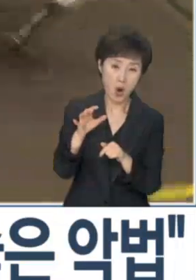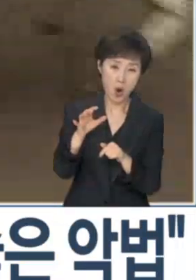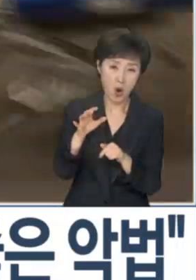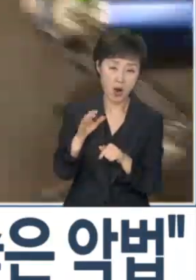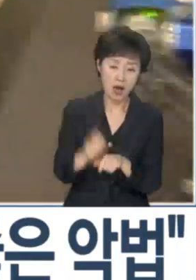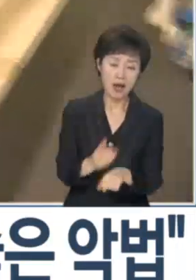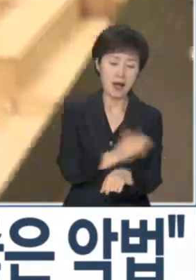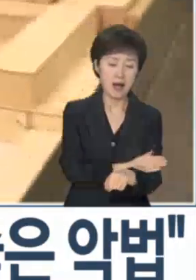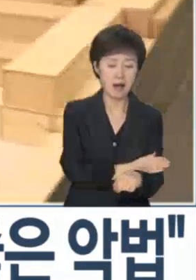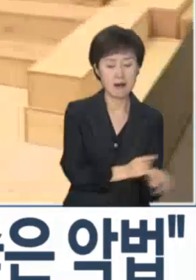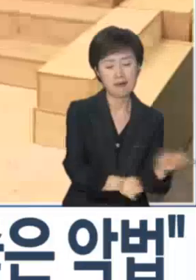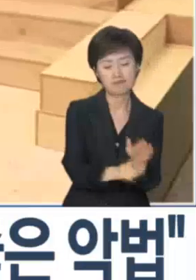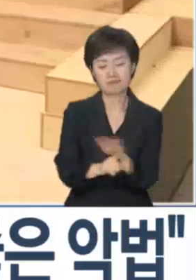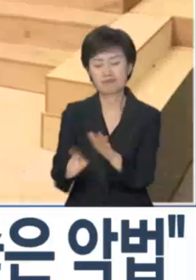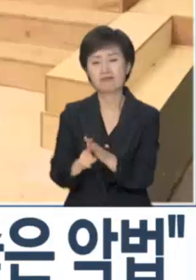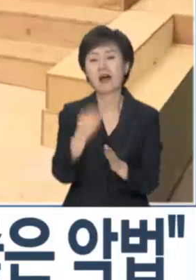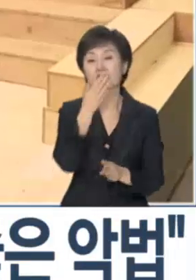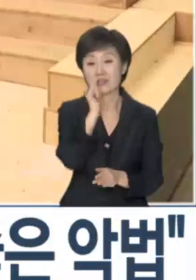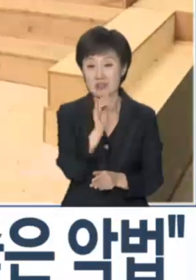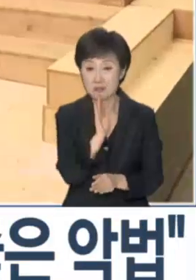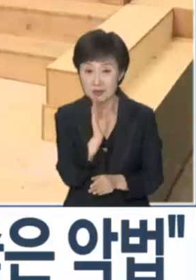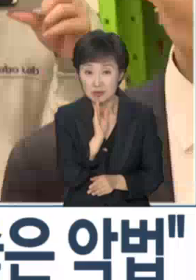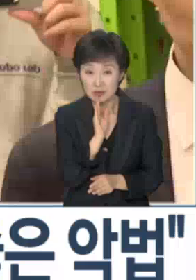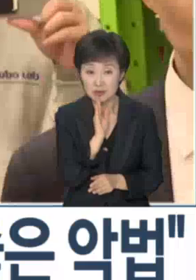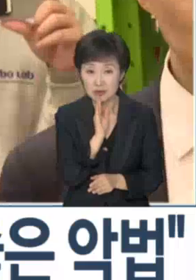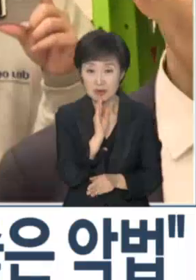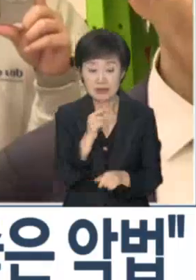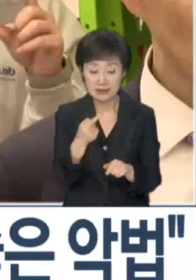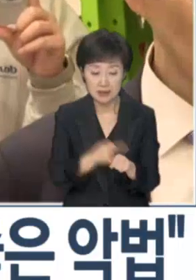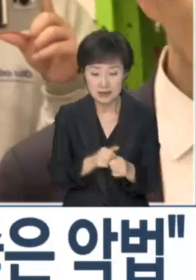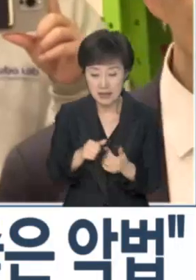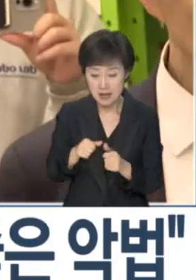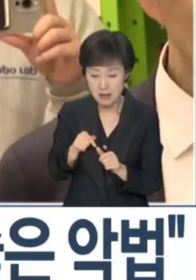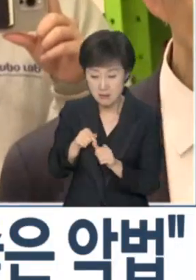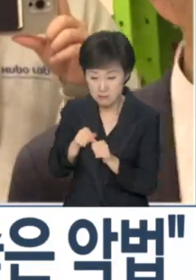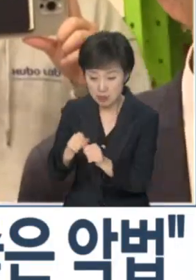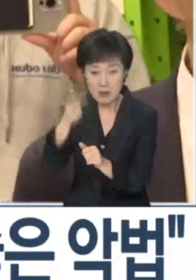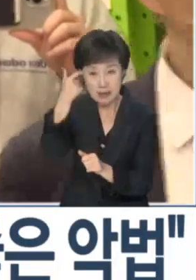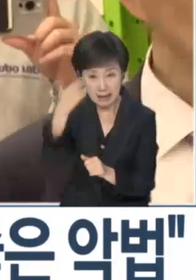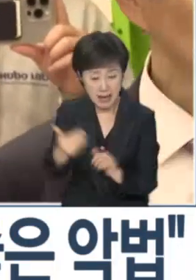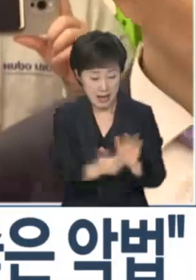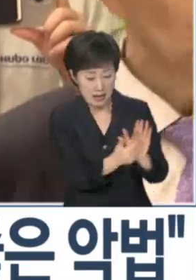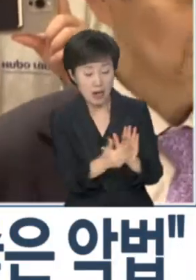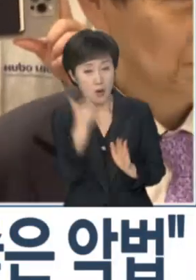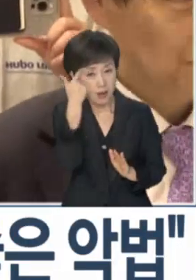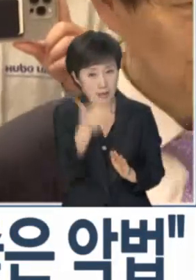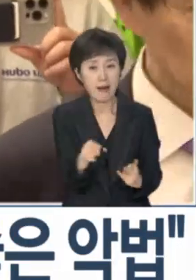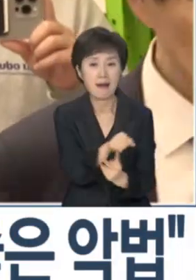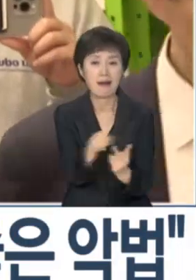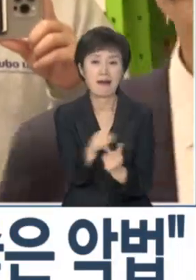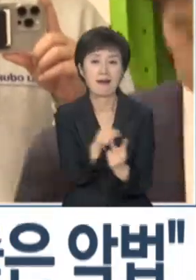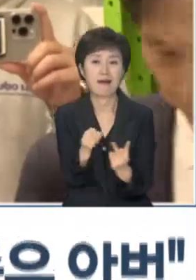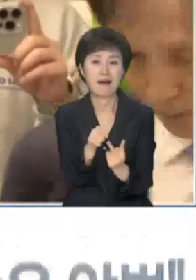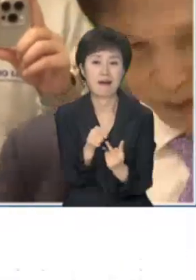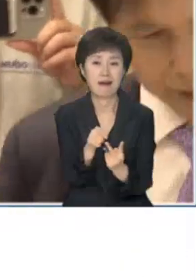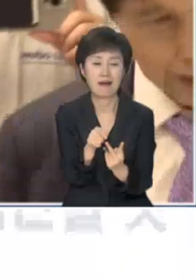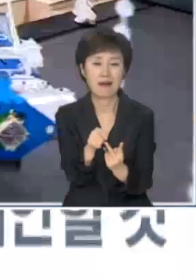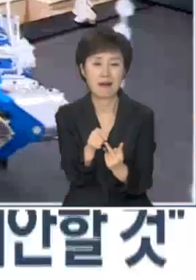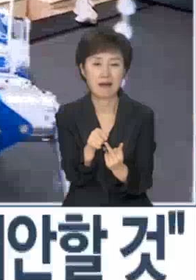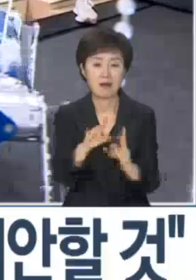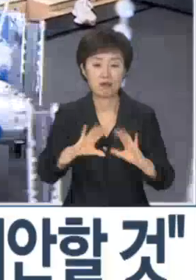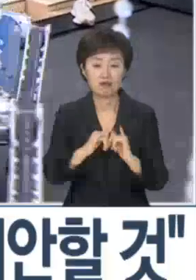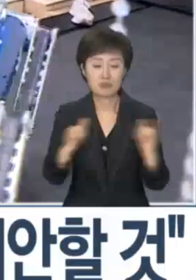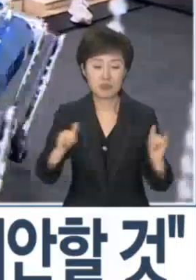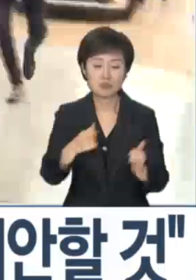불 가능성도 상당히 있기 때문에 밀어붙이는 쪽이냐 방어하는 쪽이나 그 결과는 국민의 민심이 어떻게